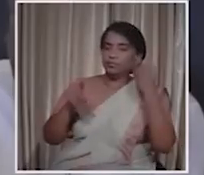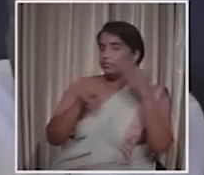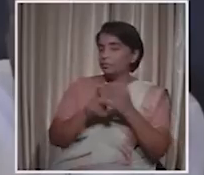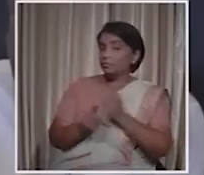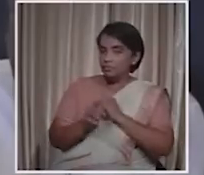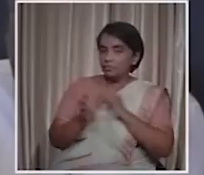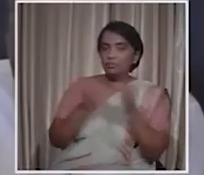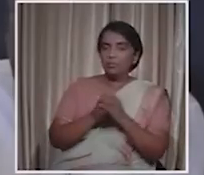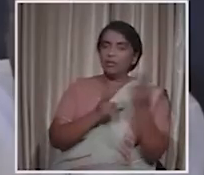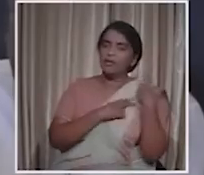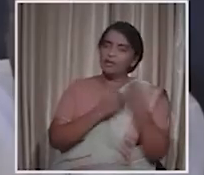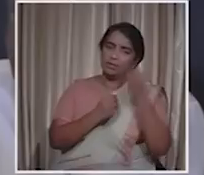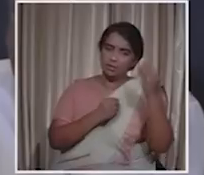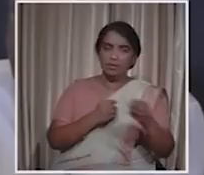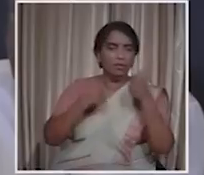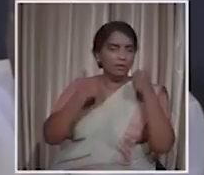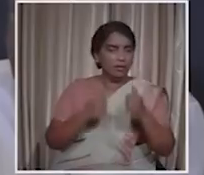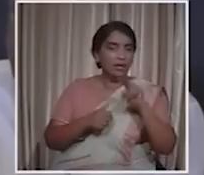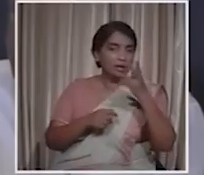පක්ෂයට රට බාර දෙන්න වඩාත් සුදුසු